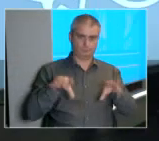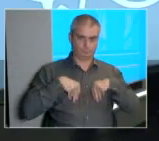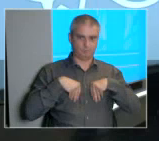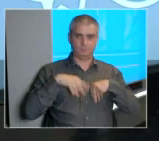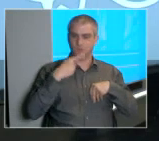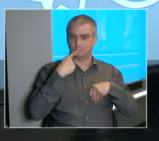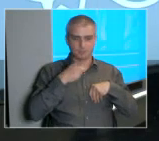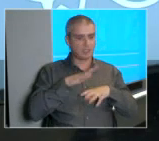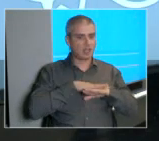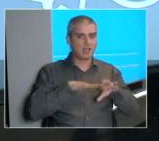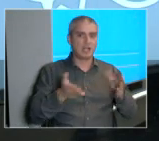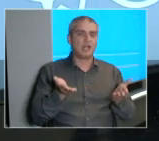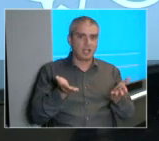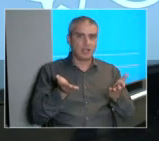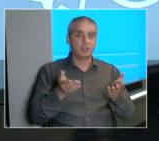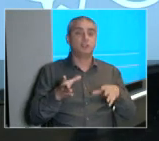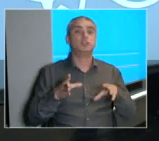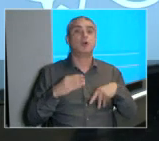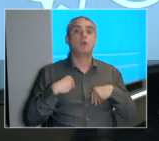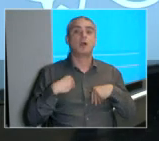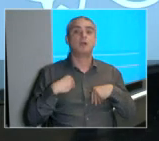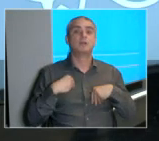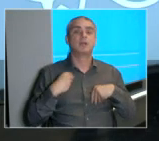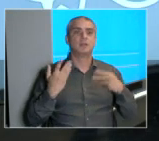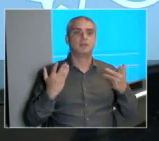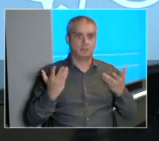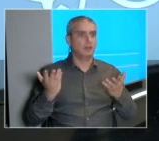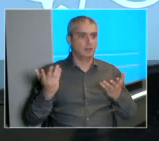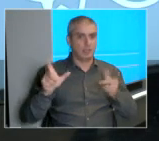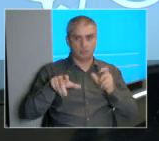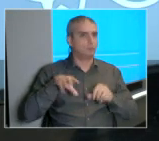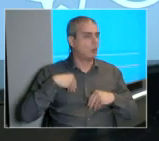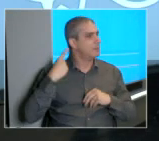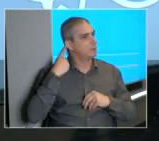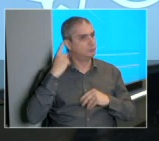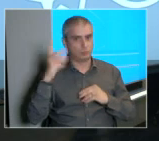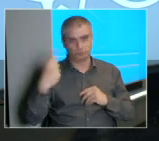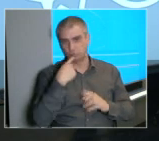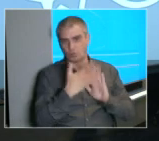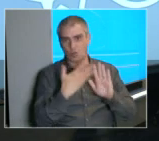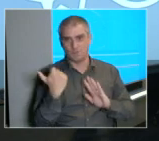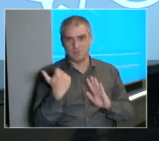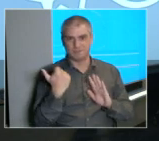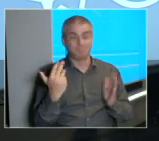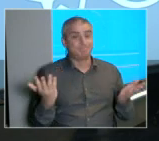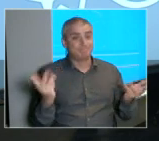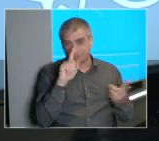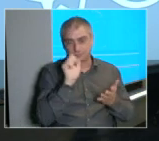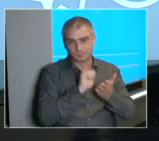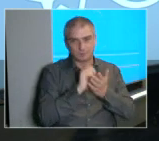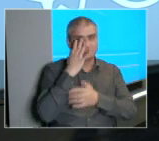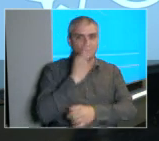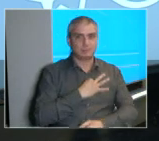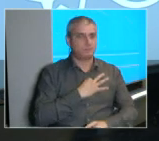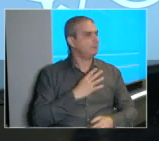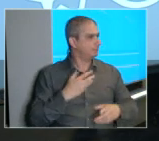מדבר על קרקע פוריה שמוכנה לקלוט את ההתבטאויות האלה של ראש הממשלה, ויכול להיות שהעיתונות צריכה לשים לב